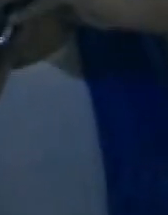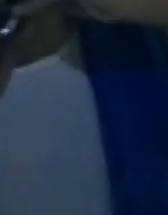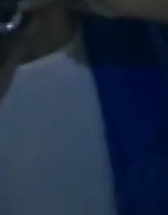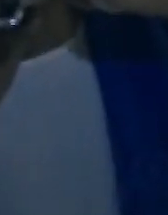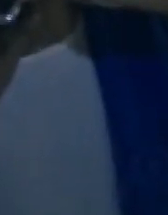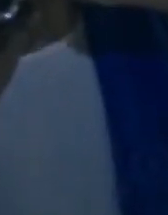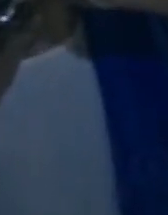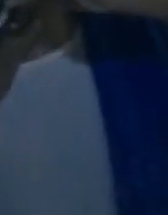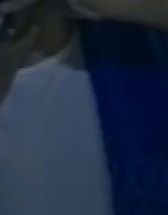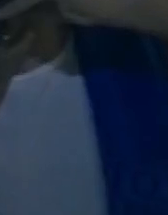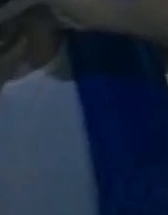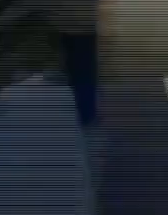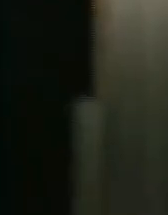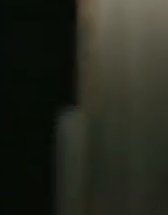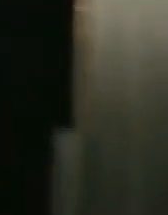حاضر.